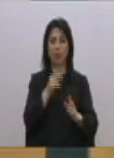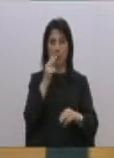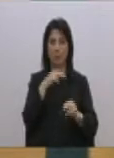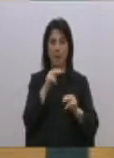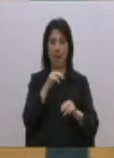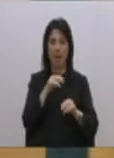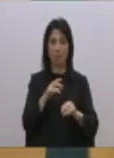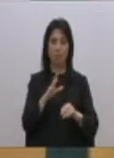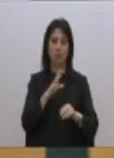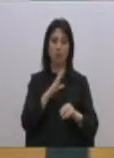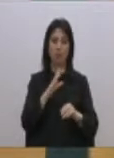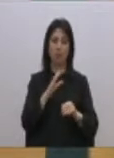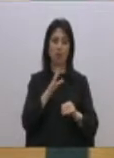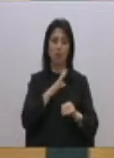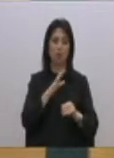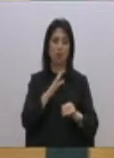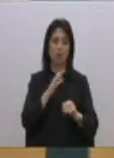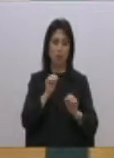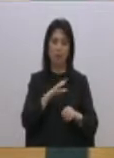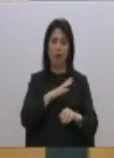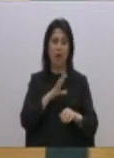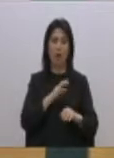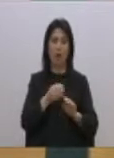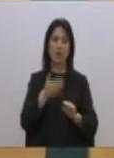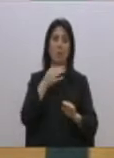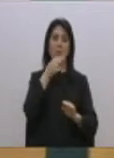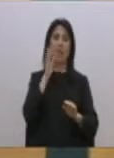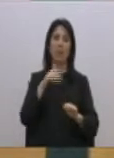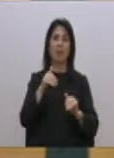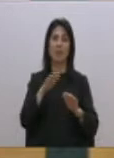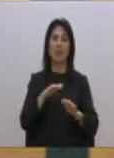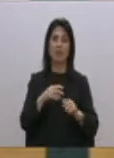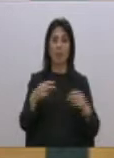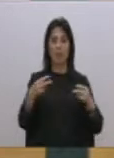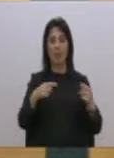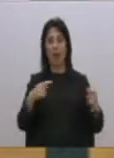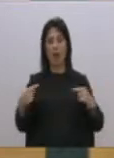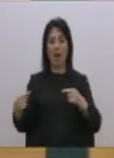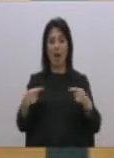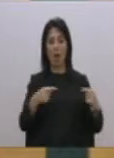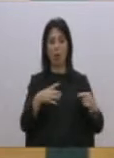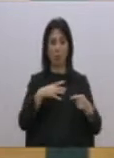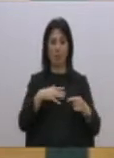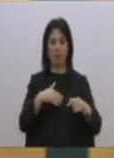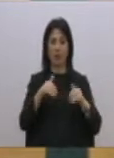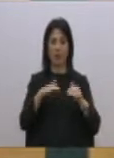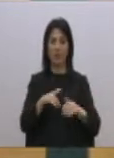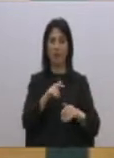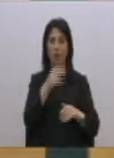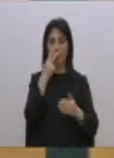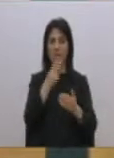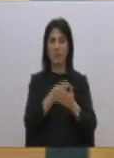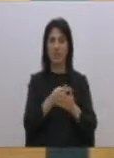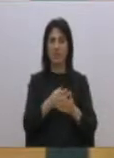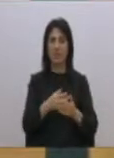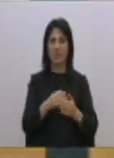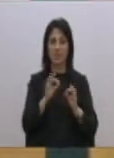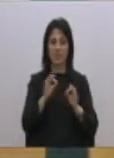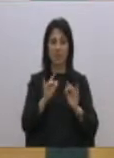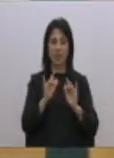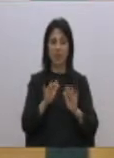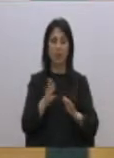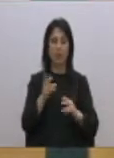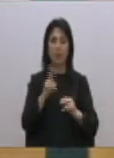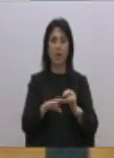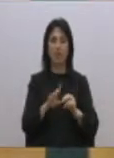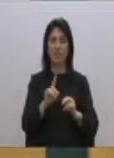წარმობრალდებული შეიძლება არ იყოს, ხო? კონკრეტულ შემთხვევაში, მანამდე გამოიცეს. შეიძლება პარალელურად გამოიცეს. Da, თქვენ როგორ მიგეჩნიათ, სამართლის წარმოება თუ არ